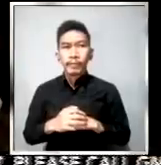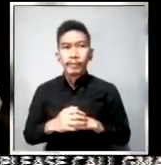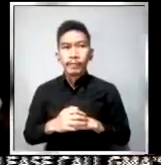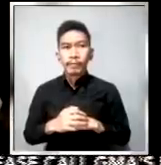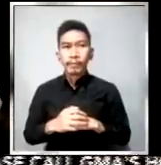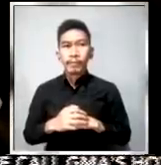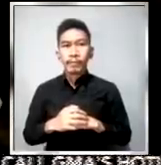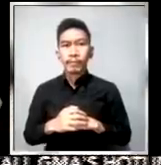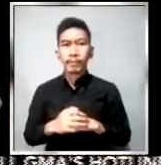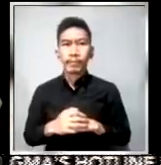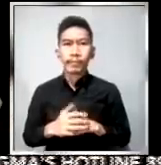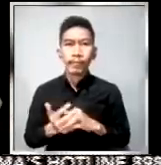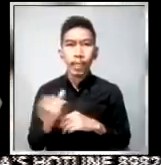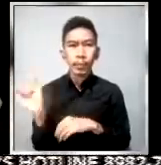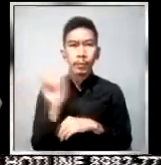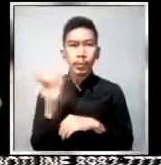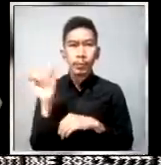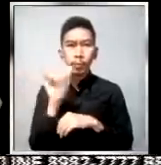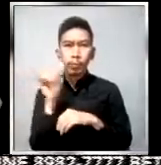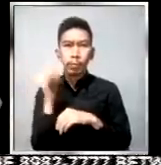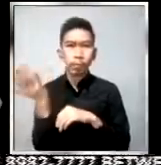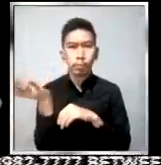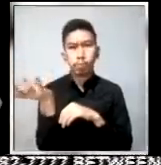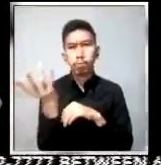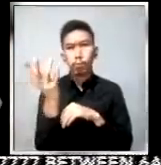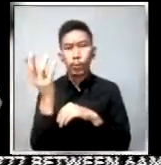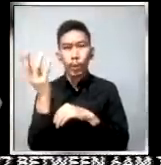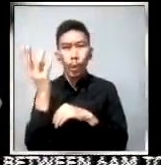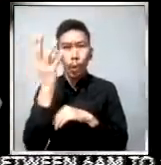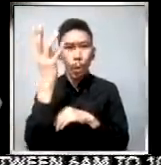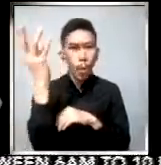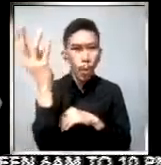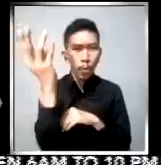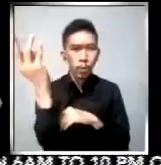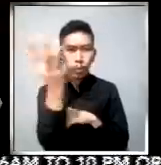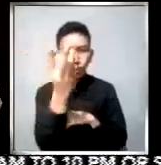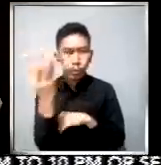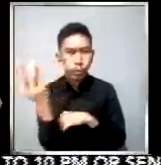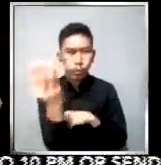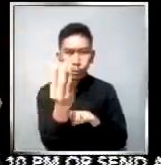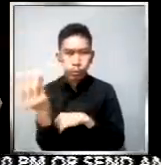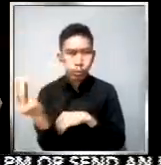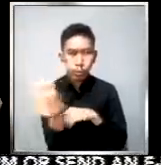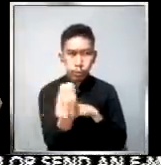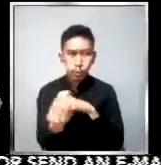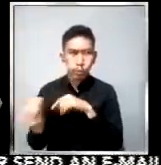Malaipo-ipo ang hangin sa Maharlika Highway sa Pili, Camarines Sur kagabi.